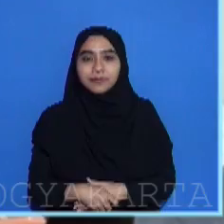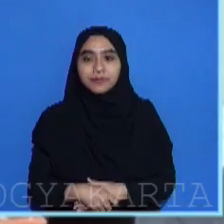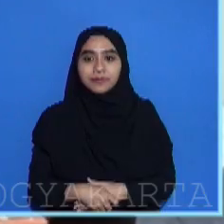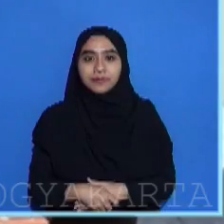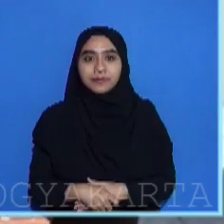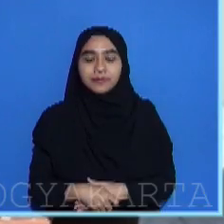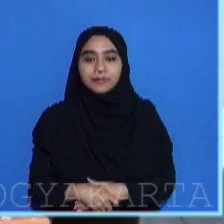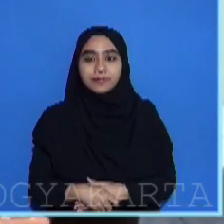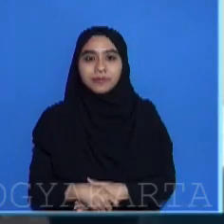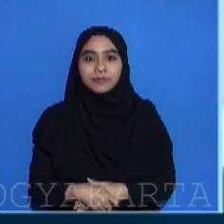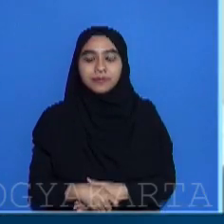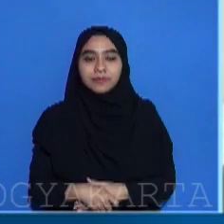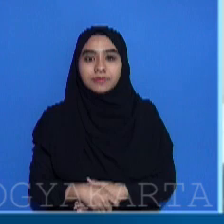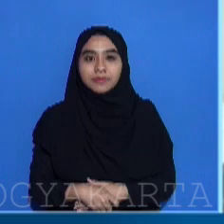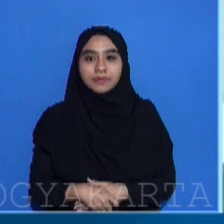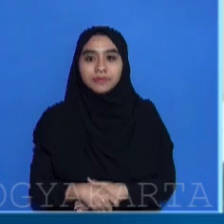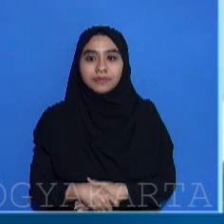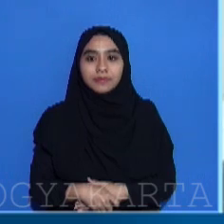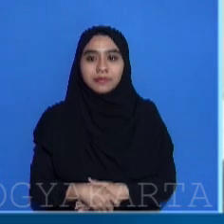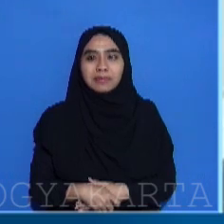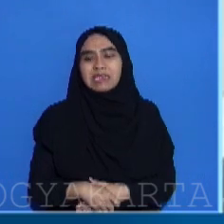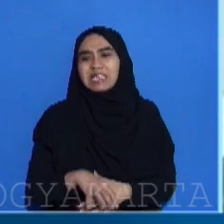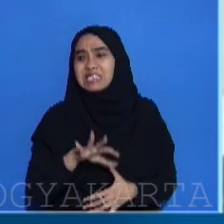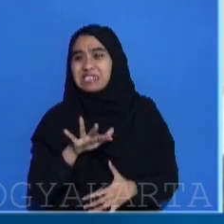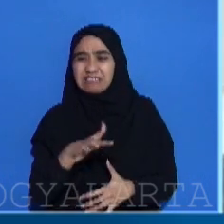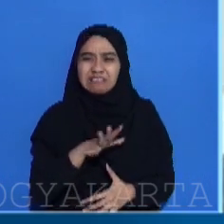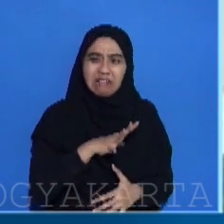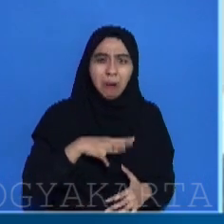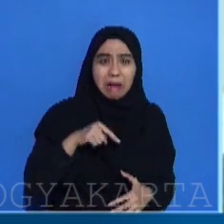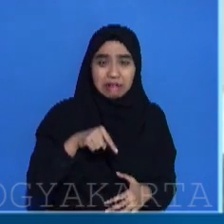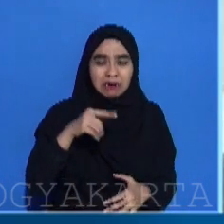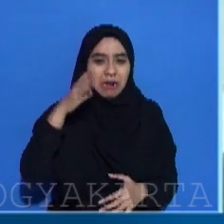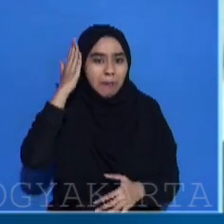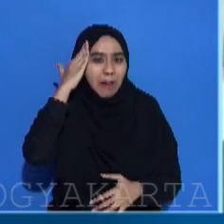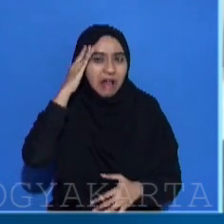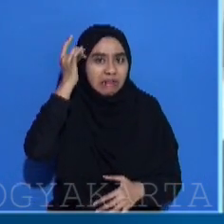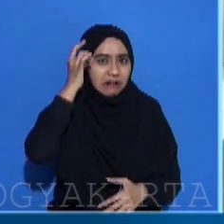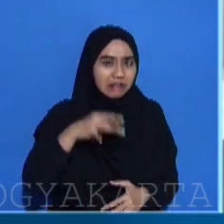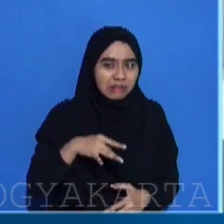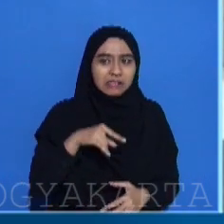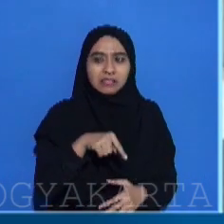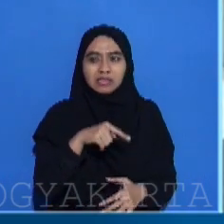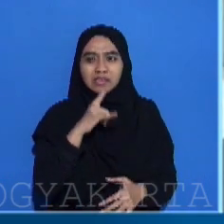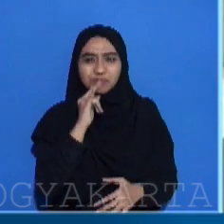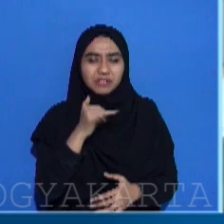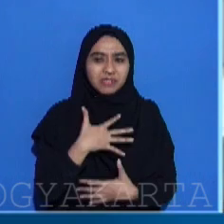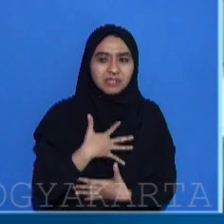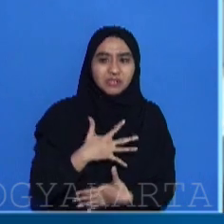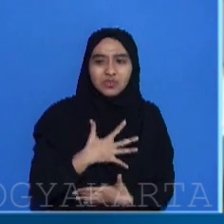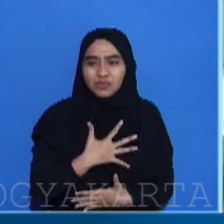padukuhan jadi selama dia menjabat kepala du itu baik dengan masyarakat tapi kok di